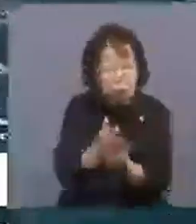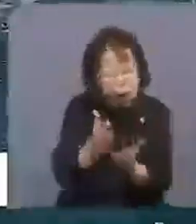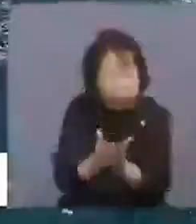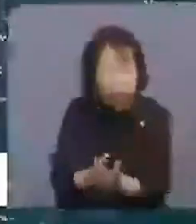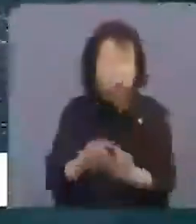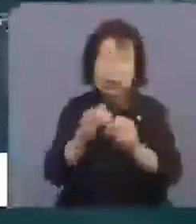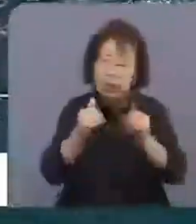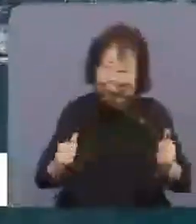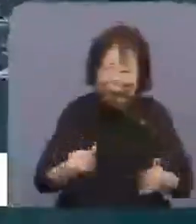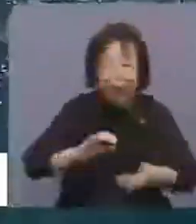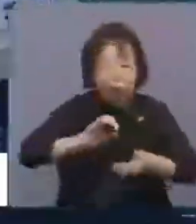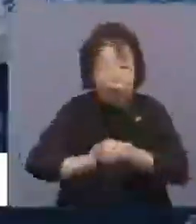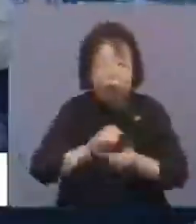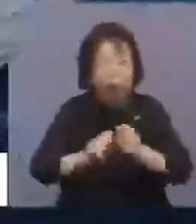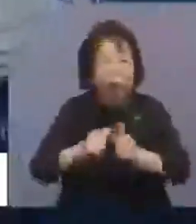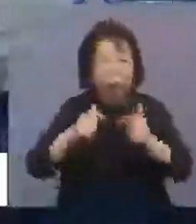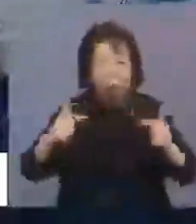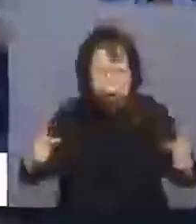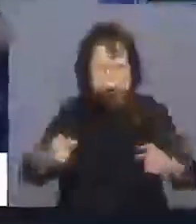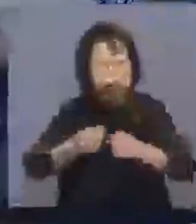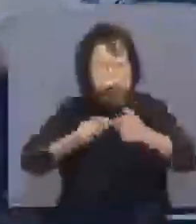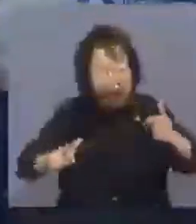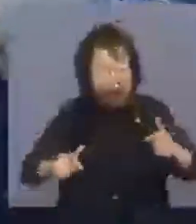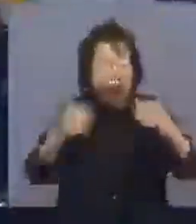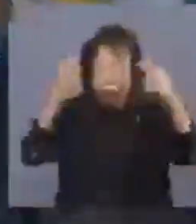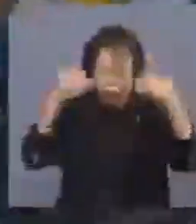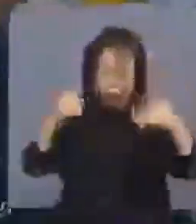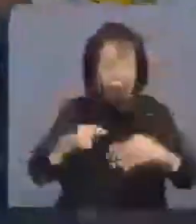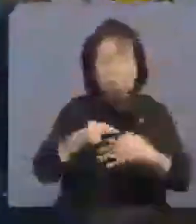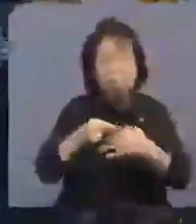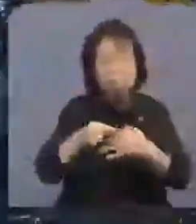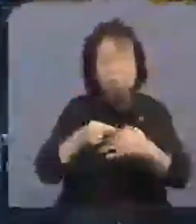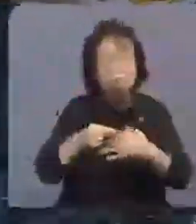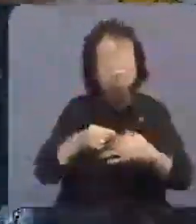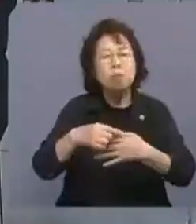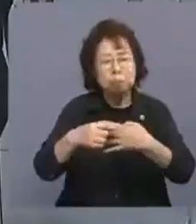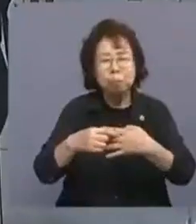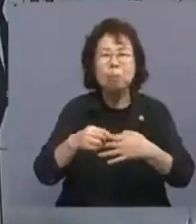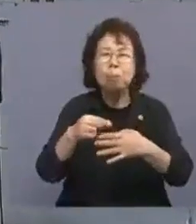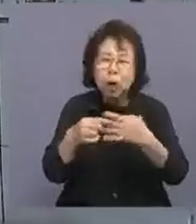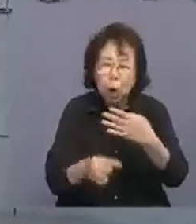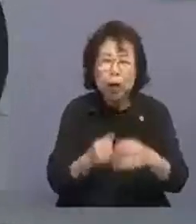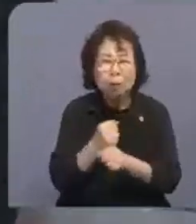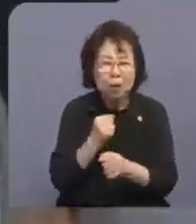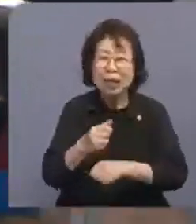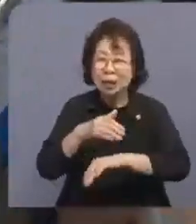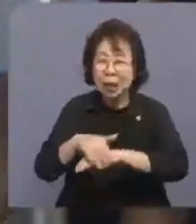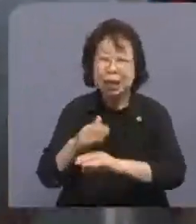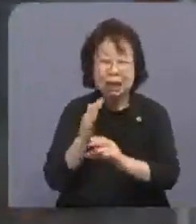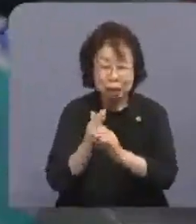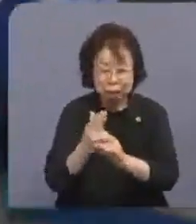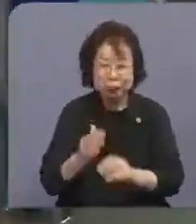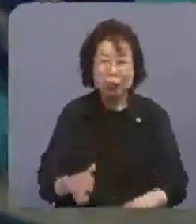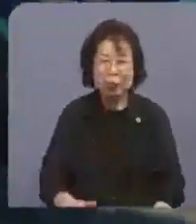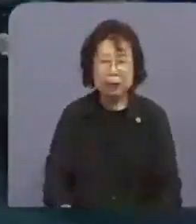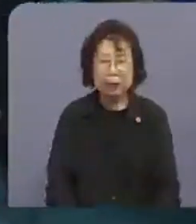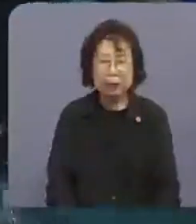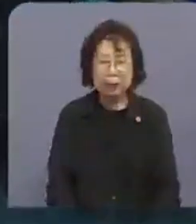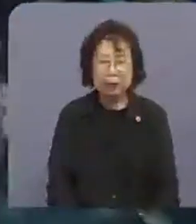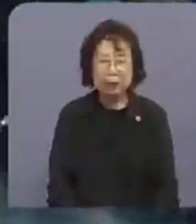인원, 기간을 더 확대해 다양한 방학 캠프를 마련할 계획입니다. KBS 뉴스 최재원입니다.